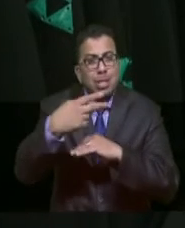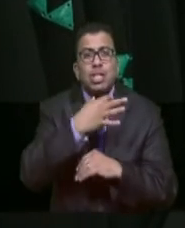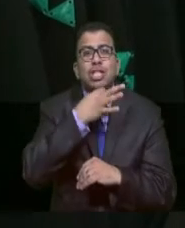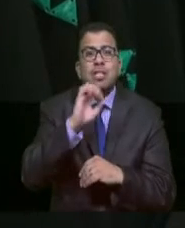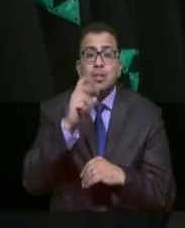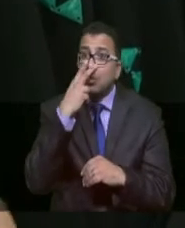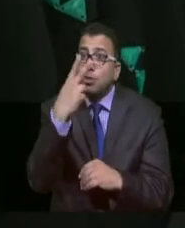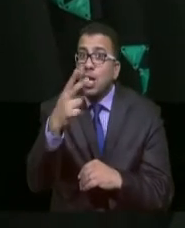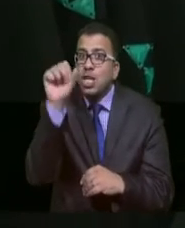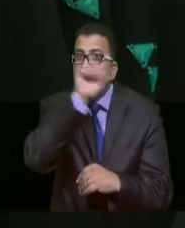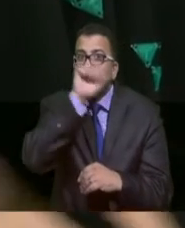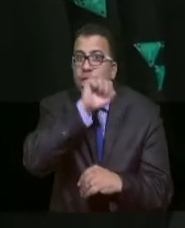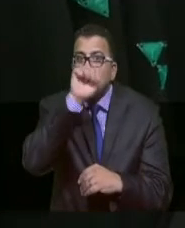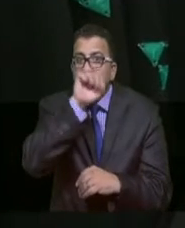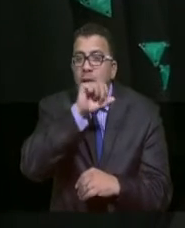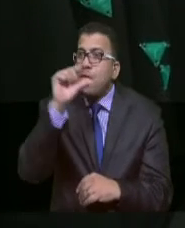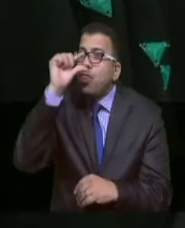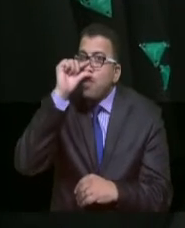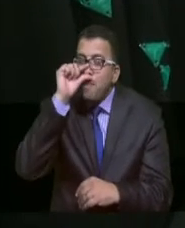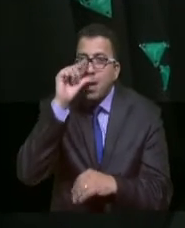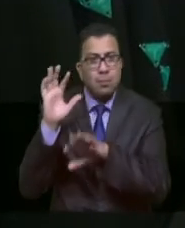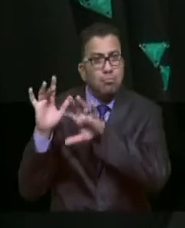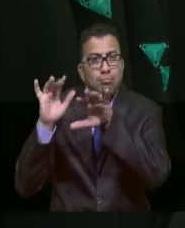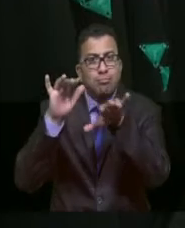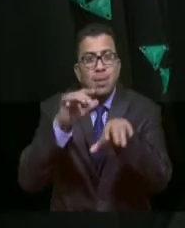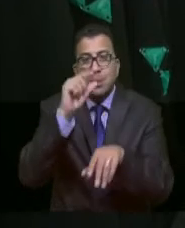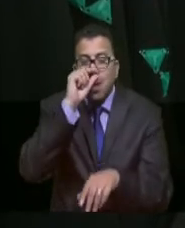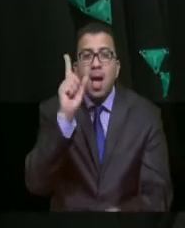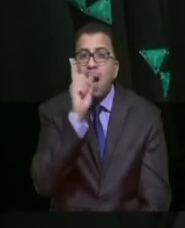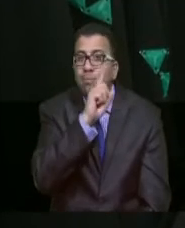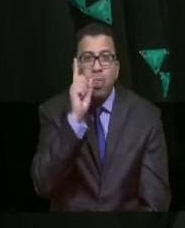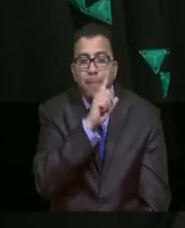عشان الكل يشوفها طبعا من إمارة دبي، الزوار لإمارة دبي وبوظبي